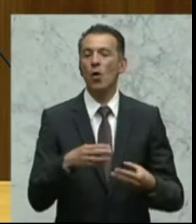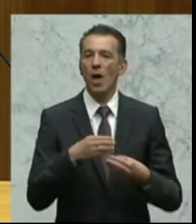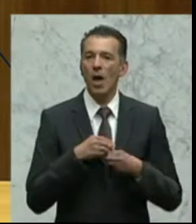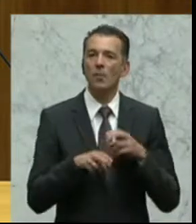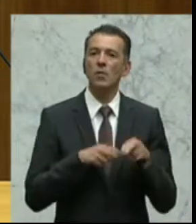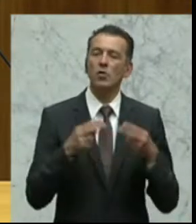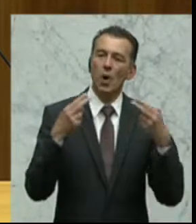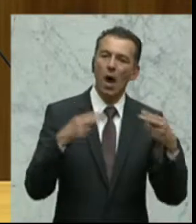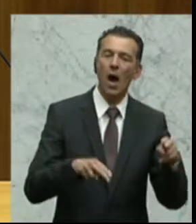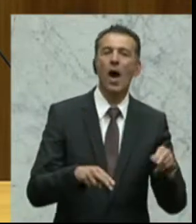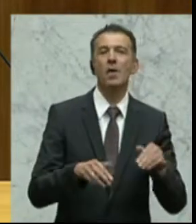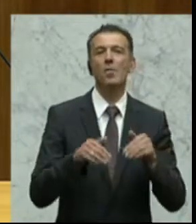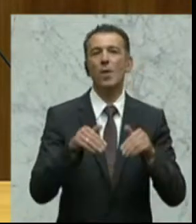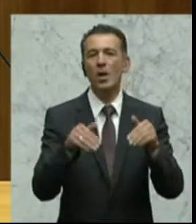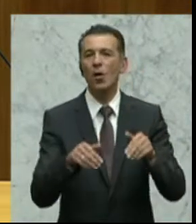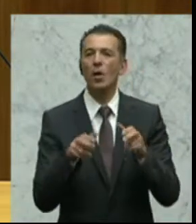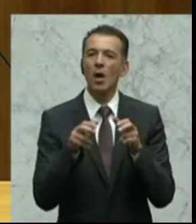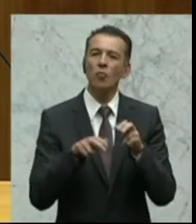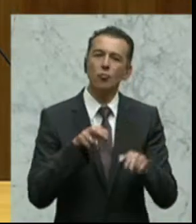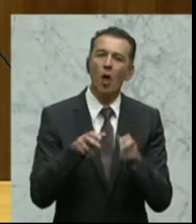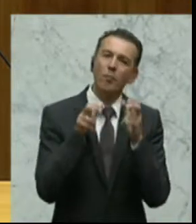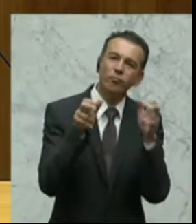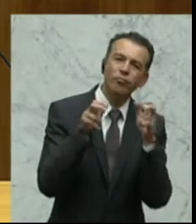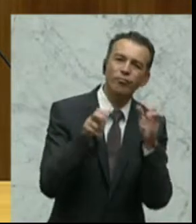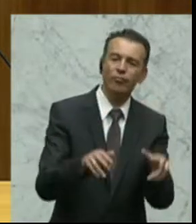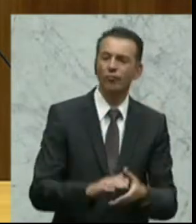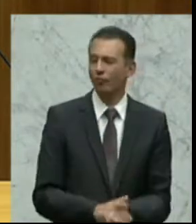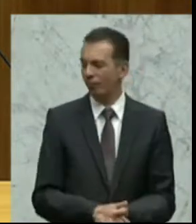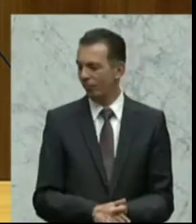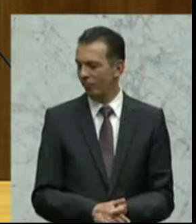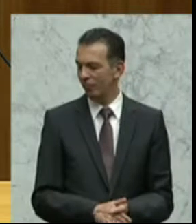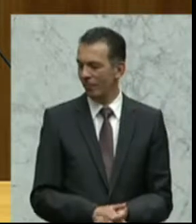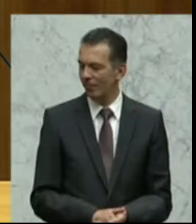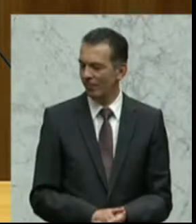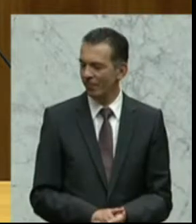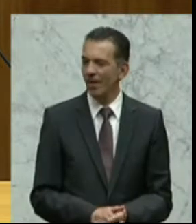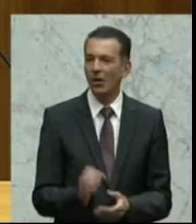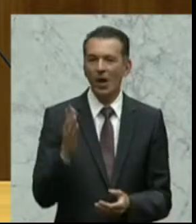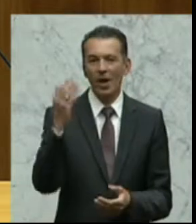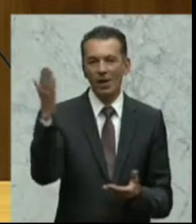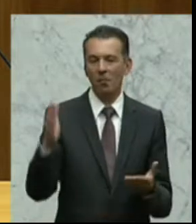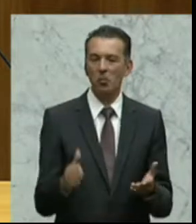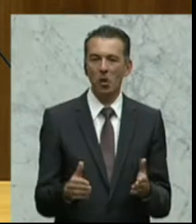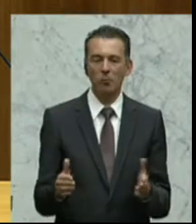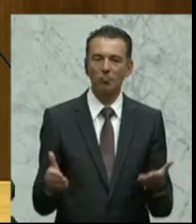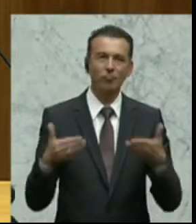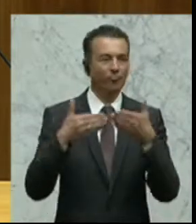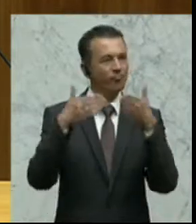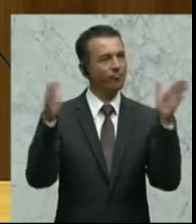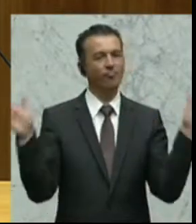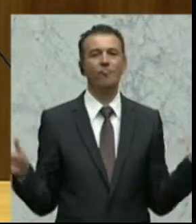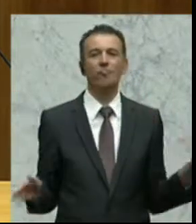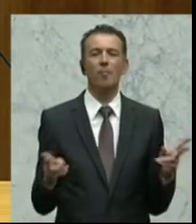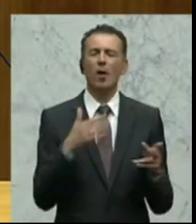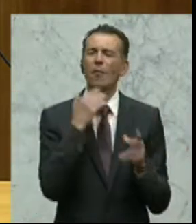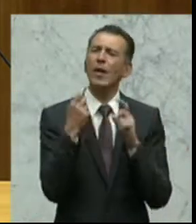Millionärsteuern gerufen, nach der Kreativität sind da keine Grenzen gesetzt. Und natürlich kann man jederzeit trefflich diskutieren,